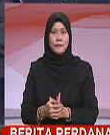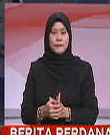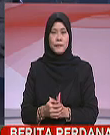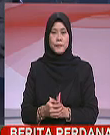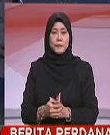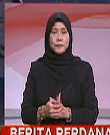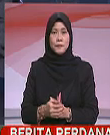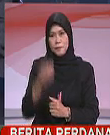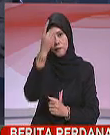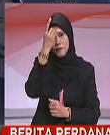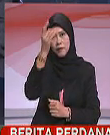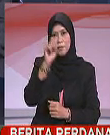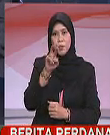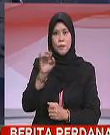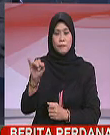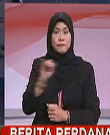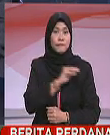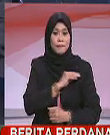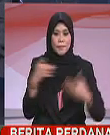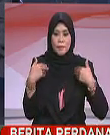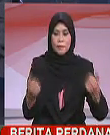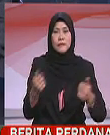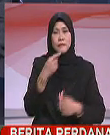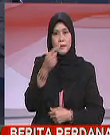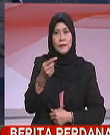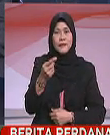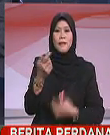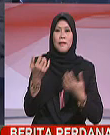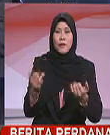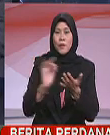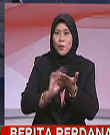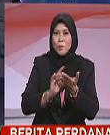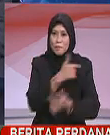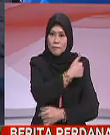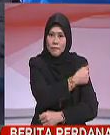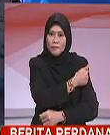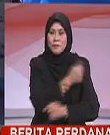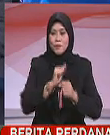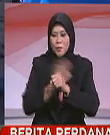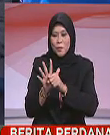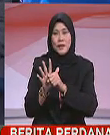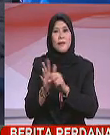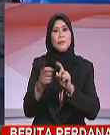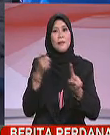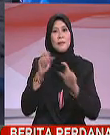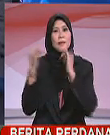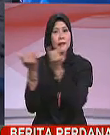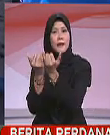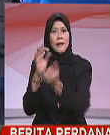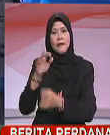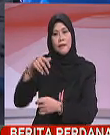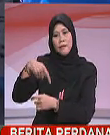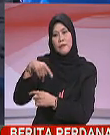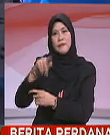Ya, dalam pada itu Datuk Seri Dr. Adham memberi jaminan bekalan vaksin COVID-19 dari syarikat pengeluar antarabangsa